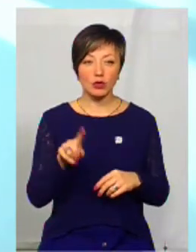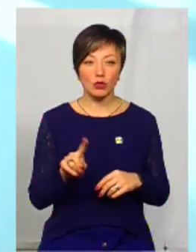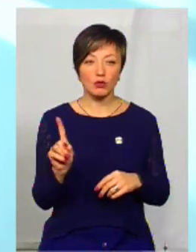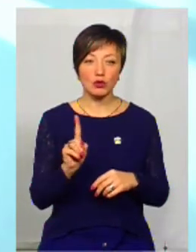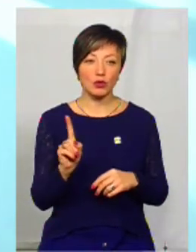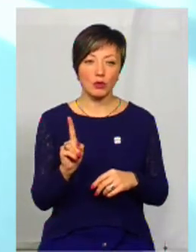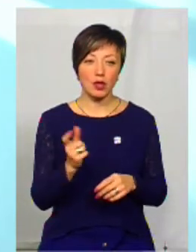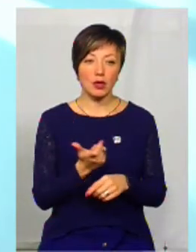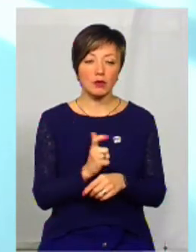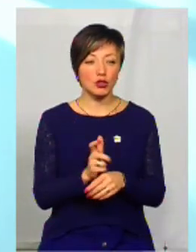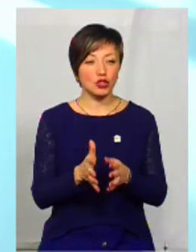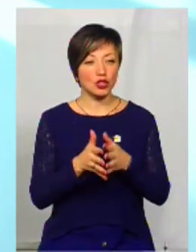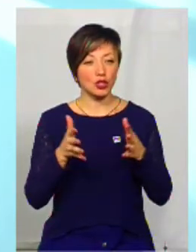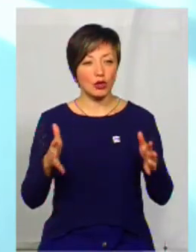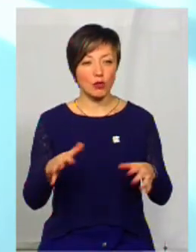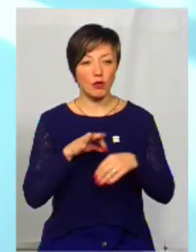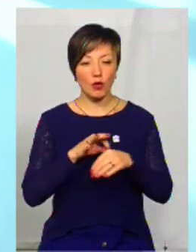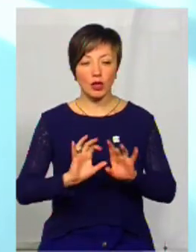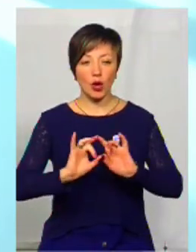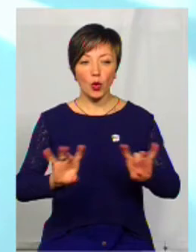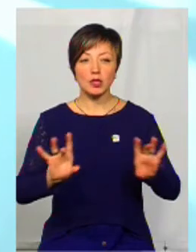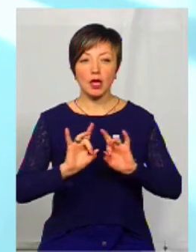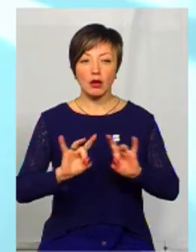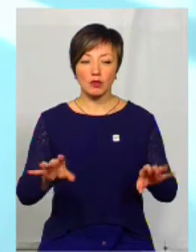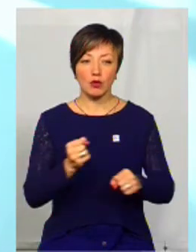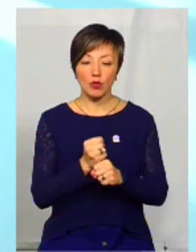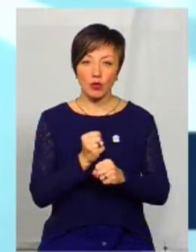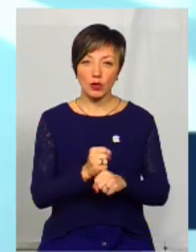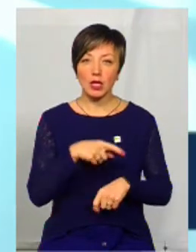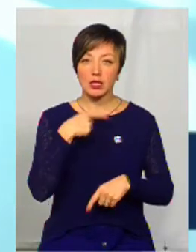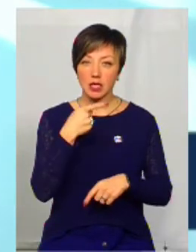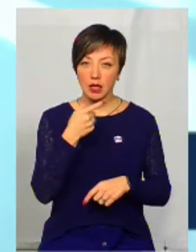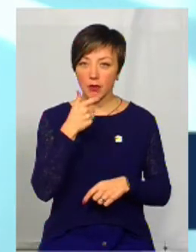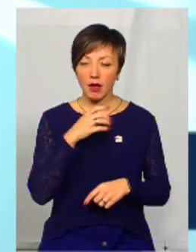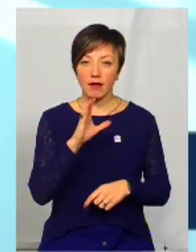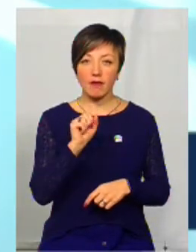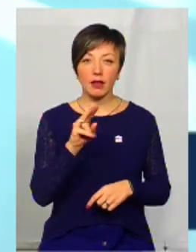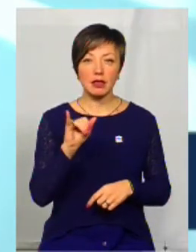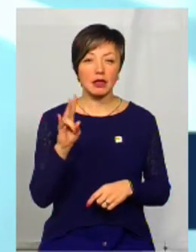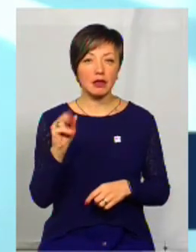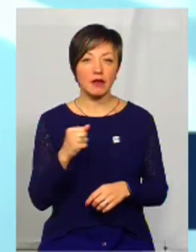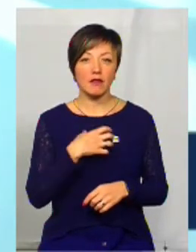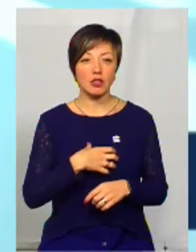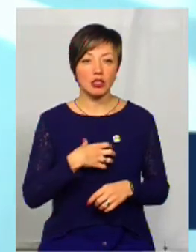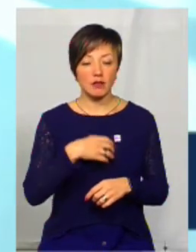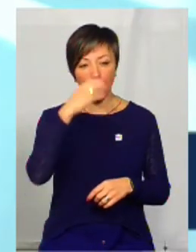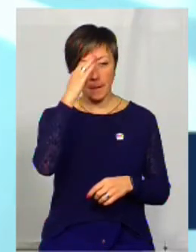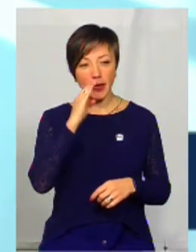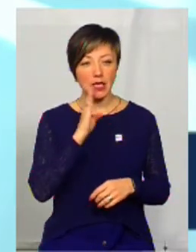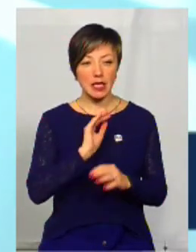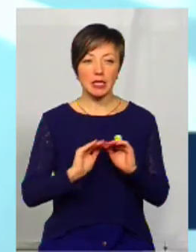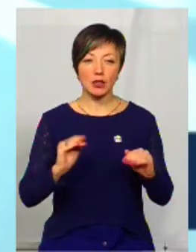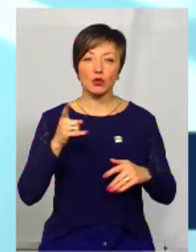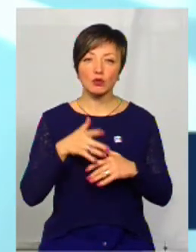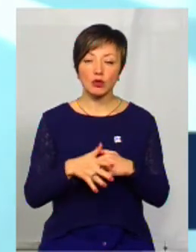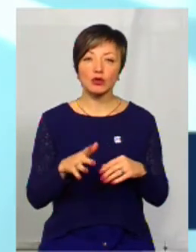щоб, скажімо так, більш широко проводити просвітницьку роз'яснювальну роботу. Адже, як сказала пані Валентина, дуже важливо, щоб і батьки, і діти